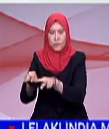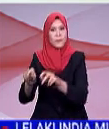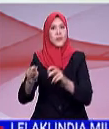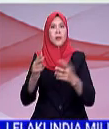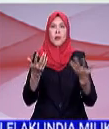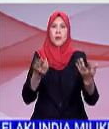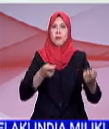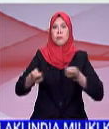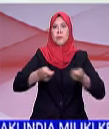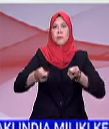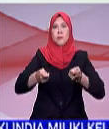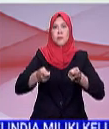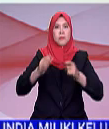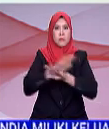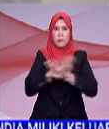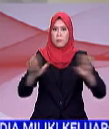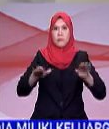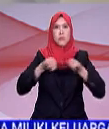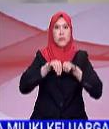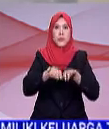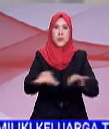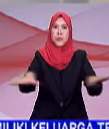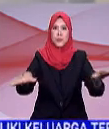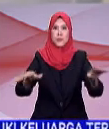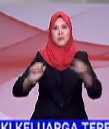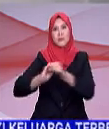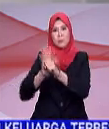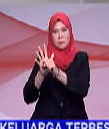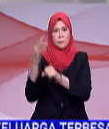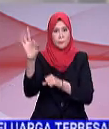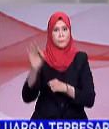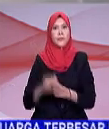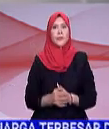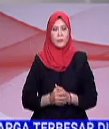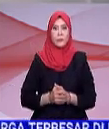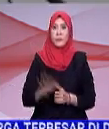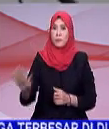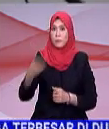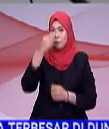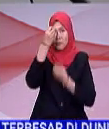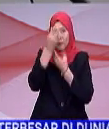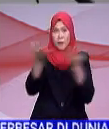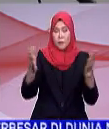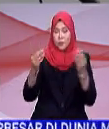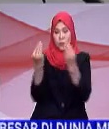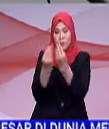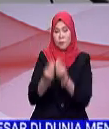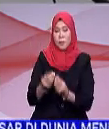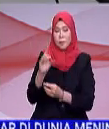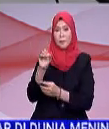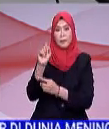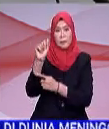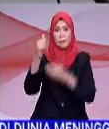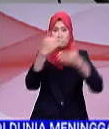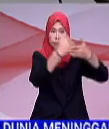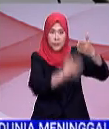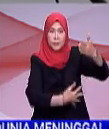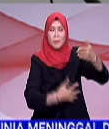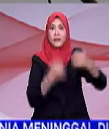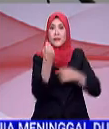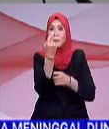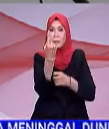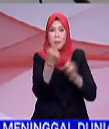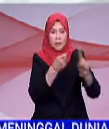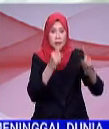penularan wabak COVID-19. Beliau menyatakan demikian merujuk data COVID-19 semalam, iaitu 11